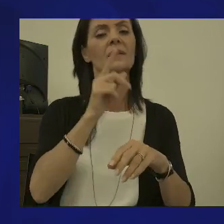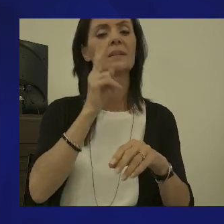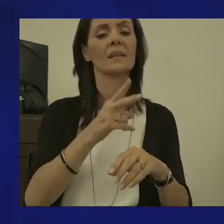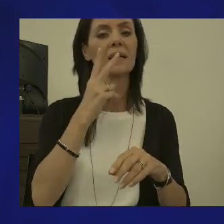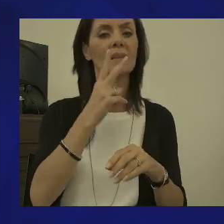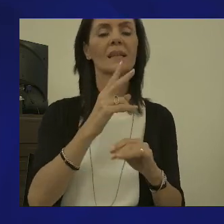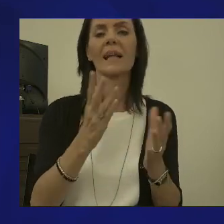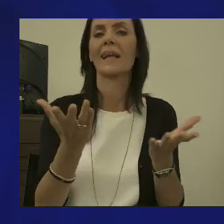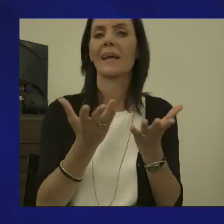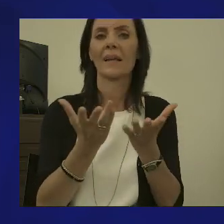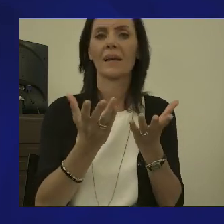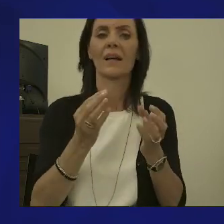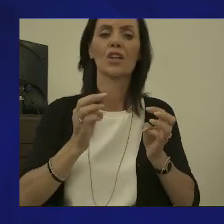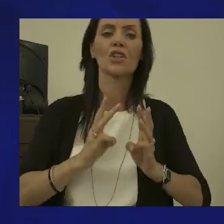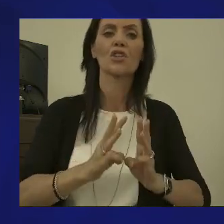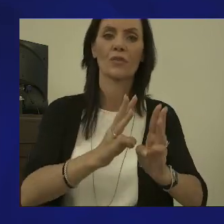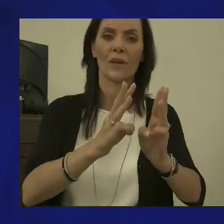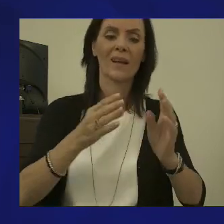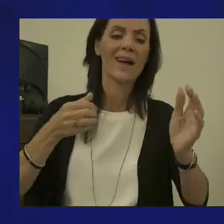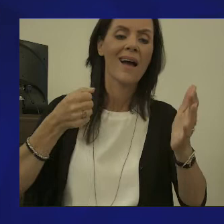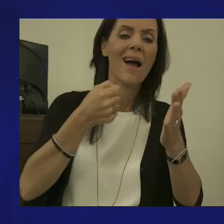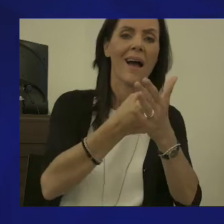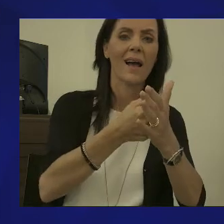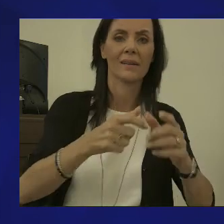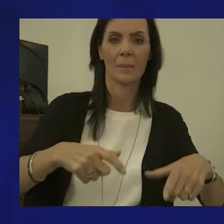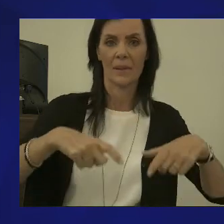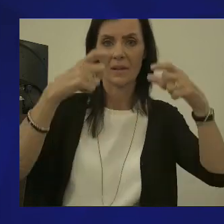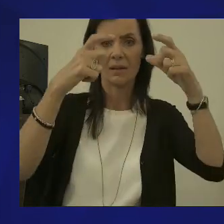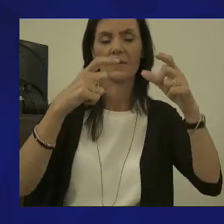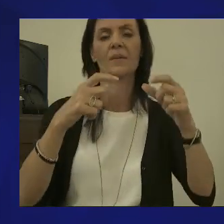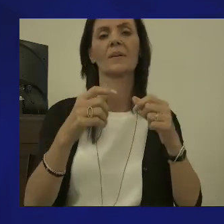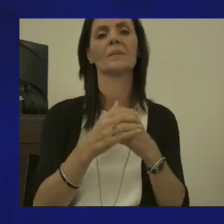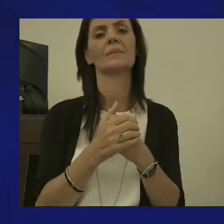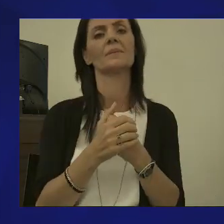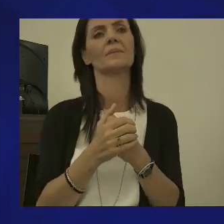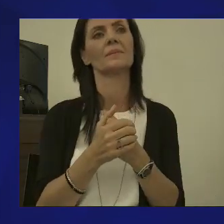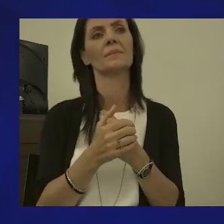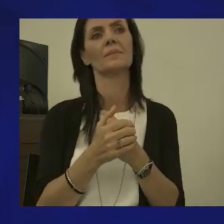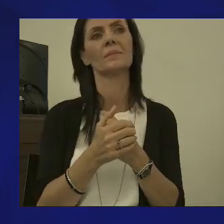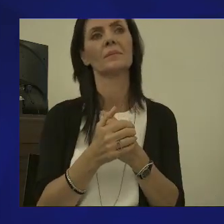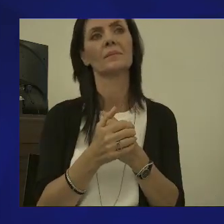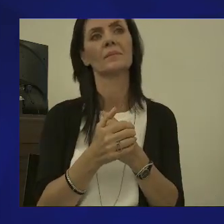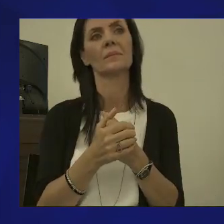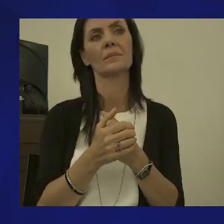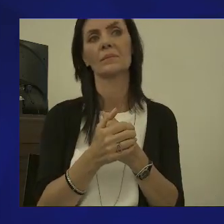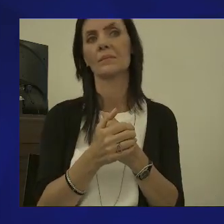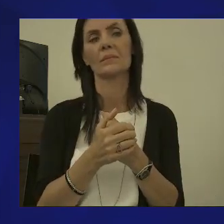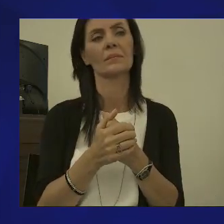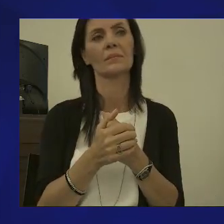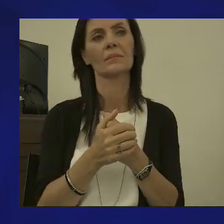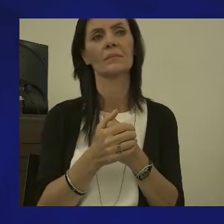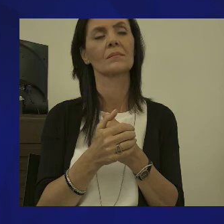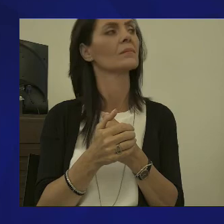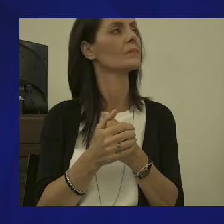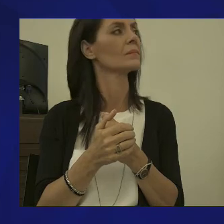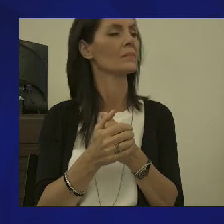צריך להסתכל פה איך השביל עד הבניין, וגם אפילו מה שאמר, תחזית של הבניין, מקבלים תשומת לב. אז זה מה שאני אומרת, זה לא מספיק, תכף